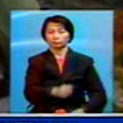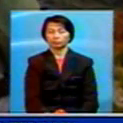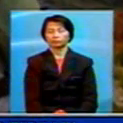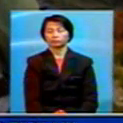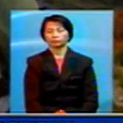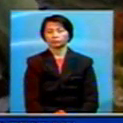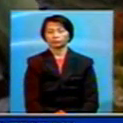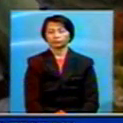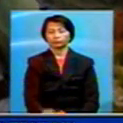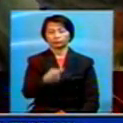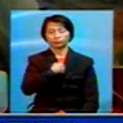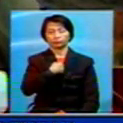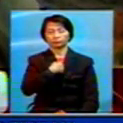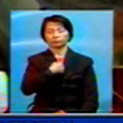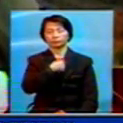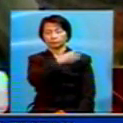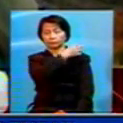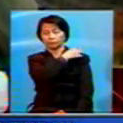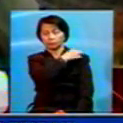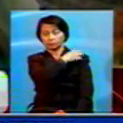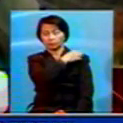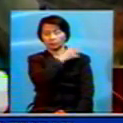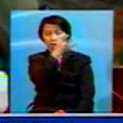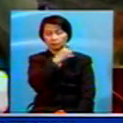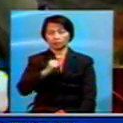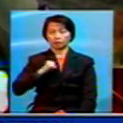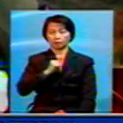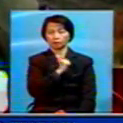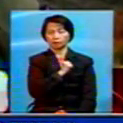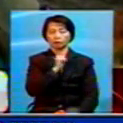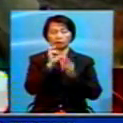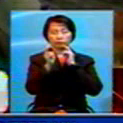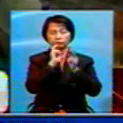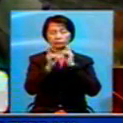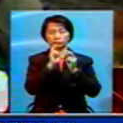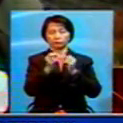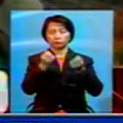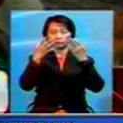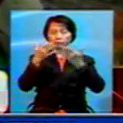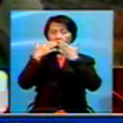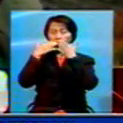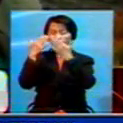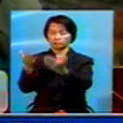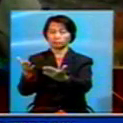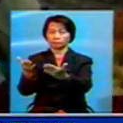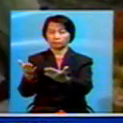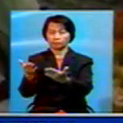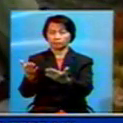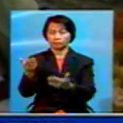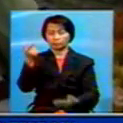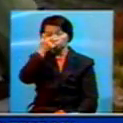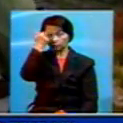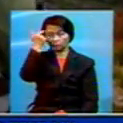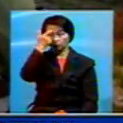saya sebagai pegawai dan bagi pihak anggota juga mengucapkan ee ribuan Terima kasih kerana